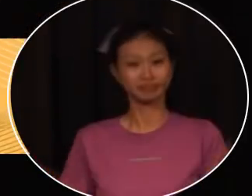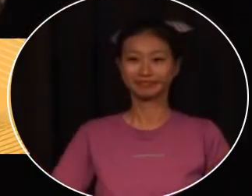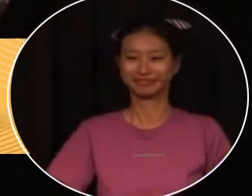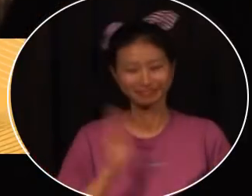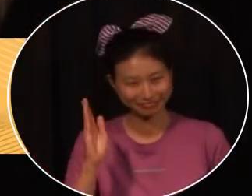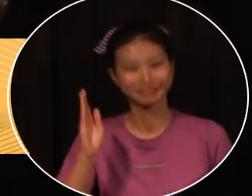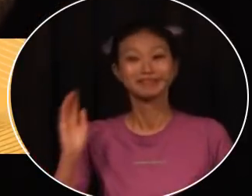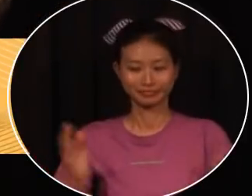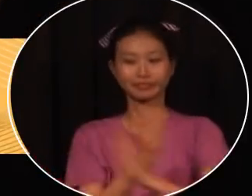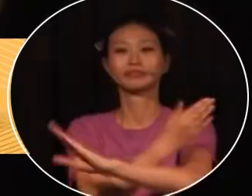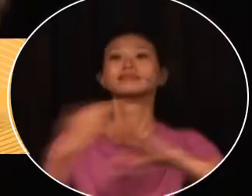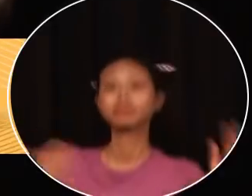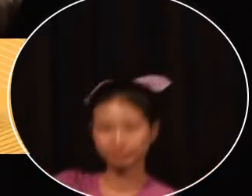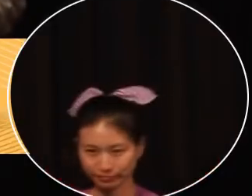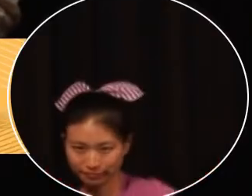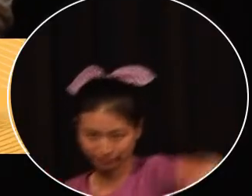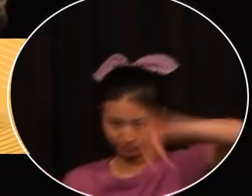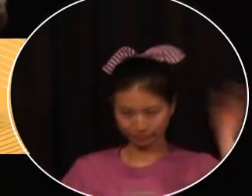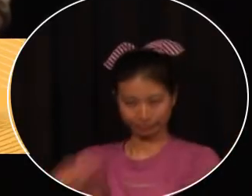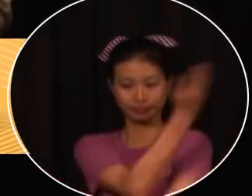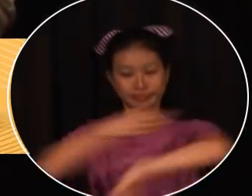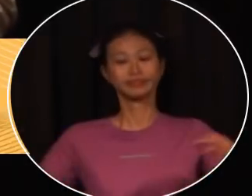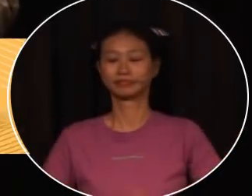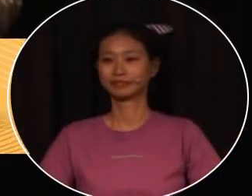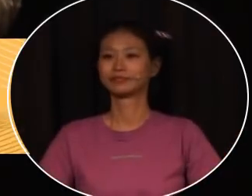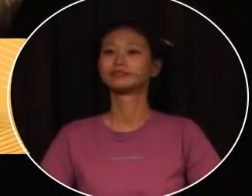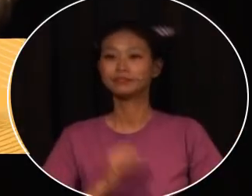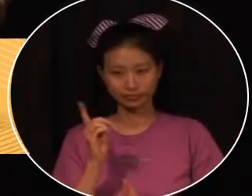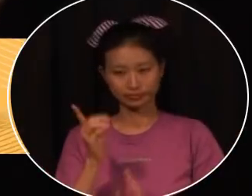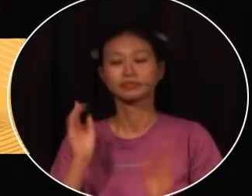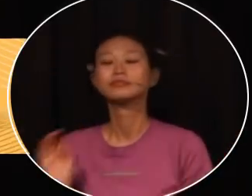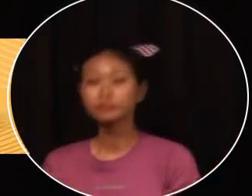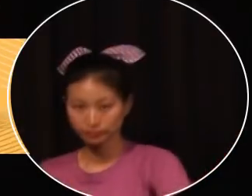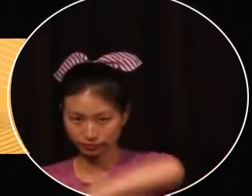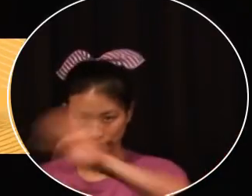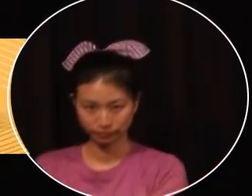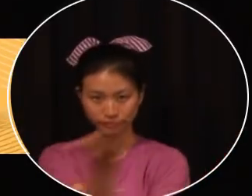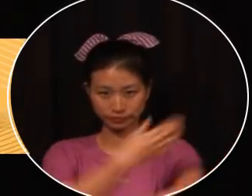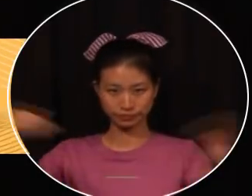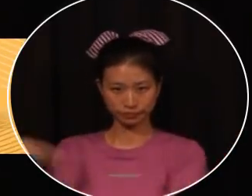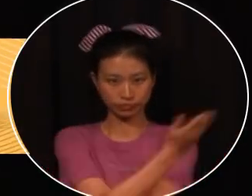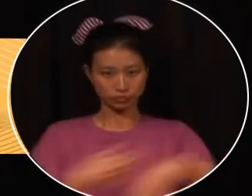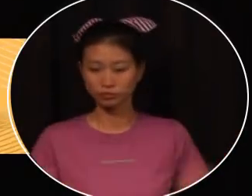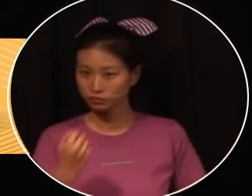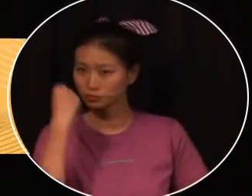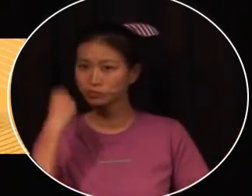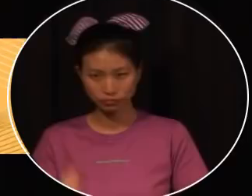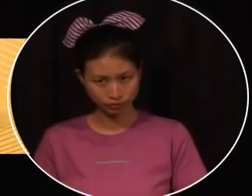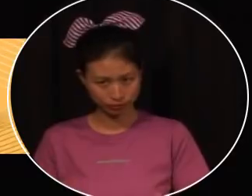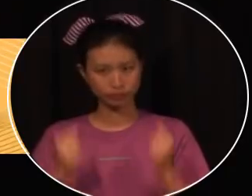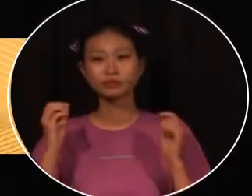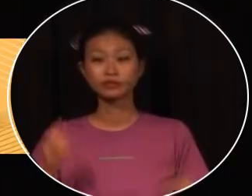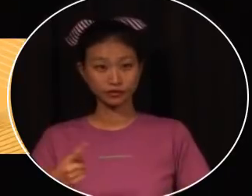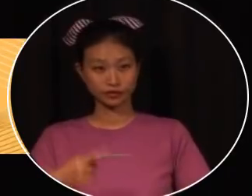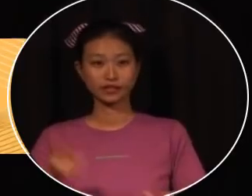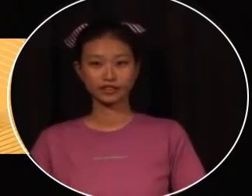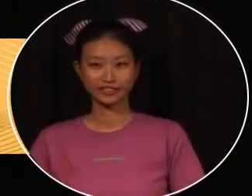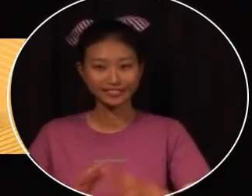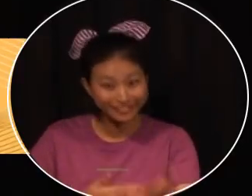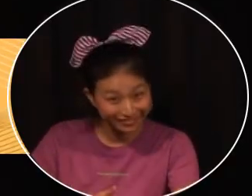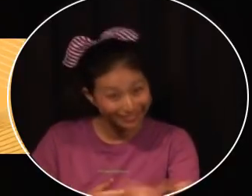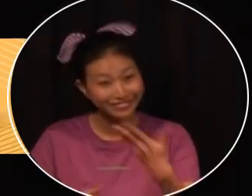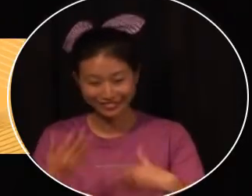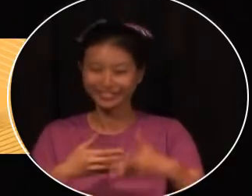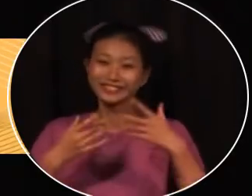争力，我们要解决小孩子内在的需求。现在台湾 的学生一青年